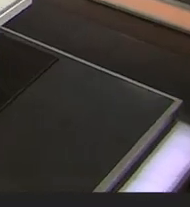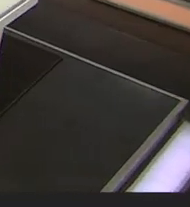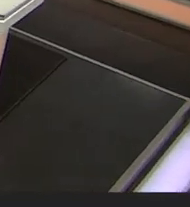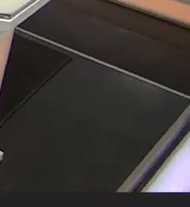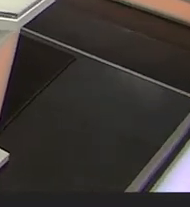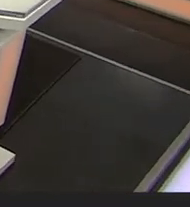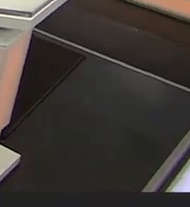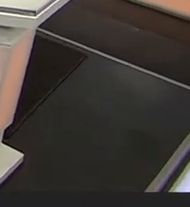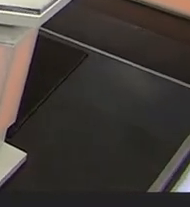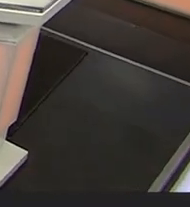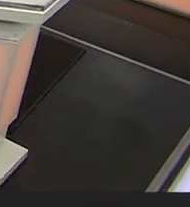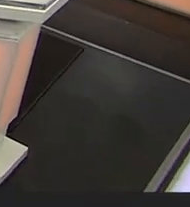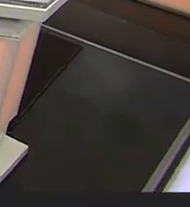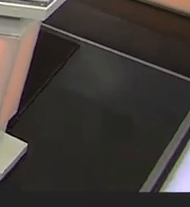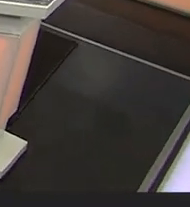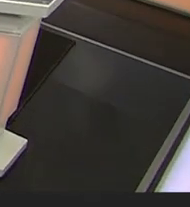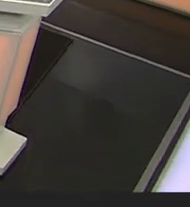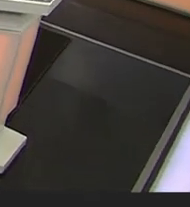woo